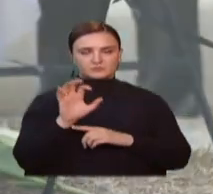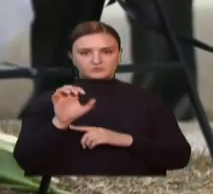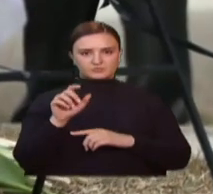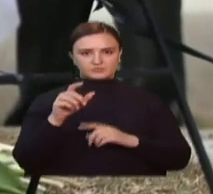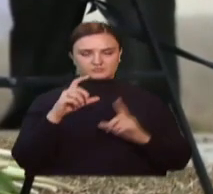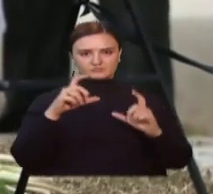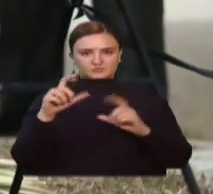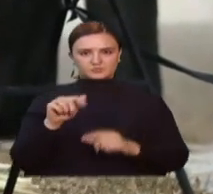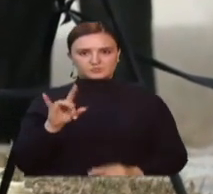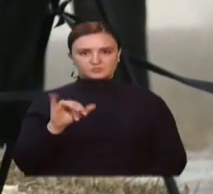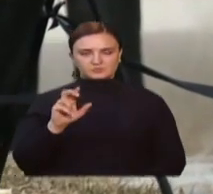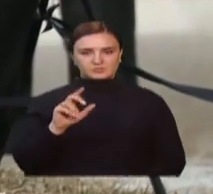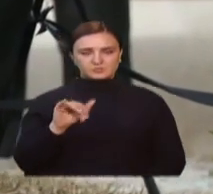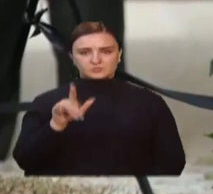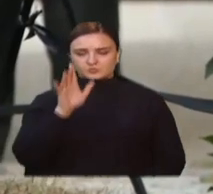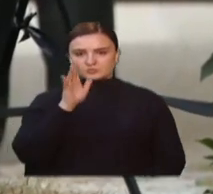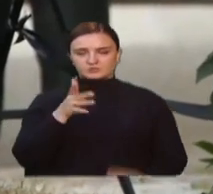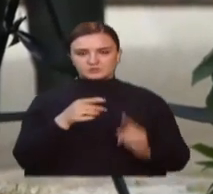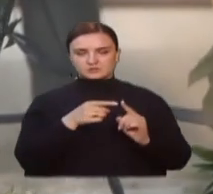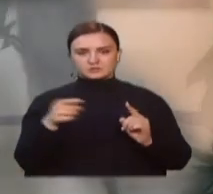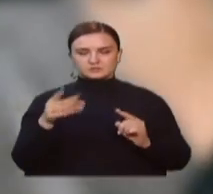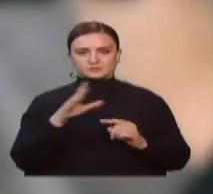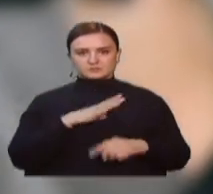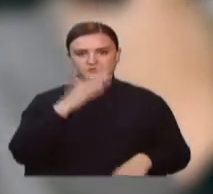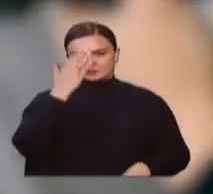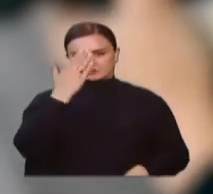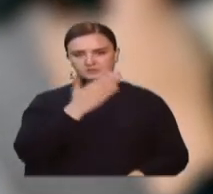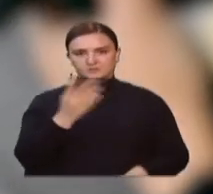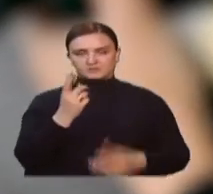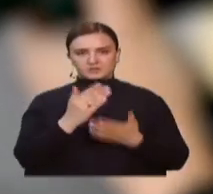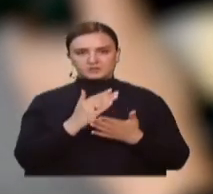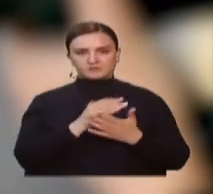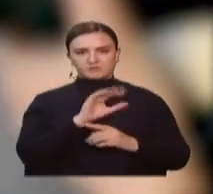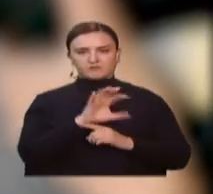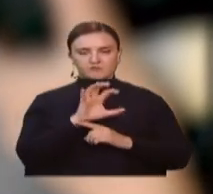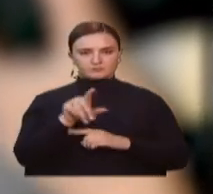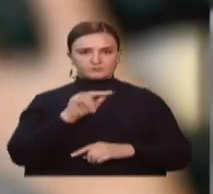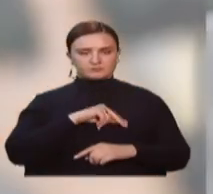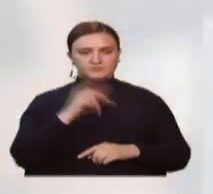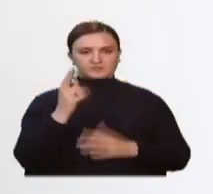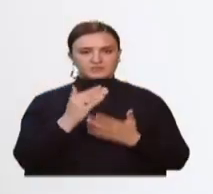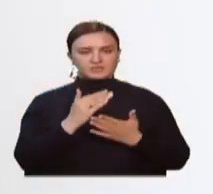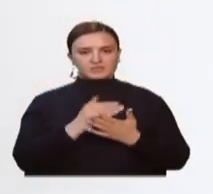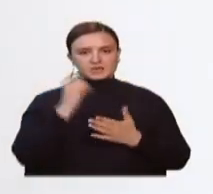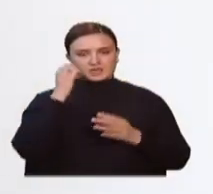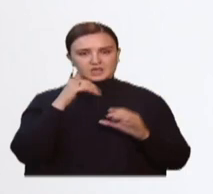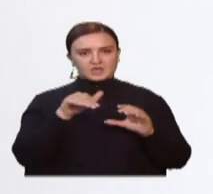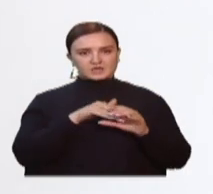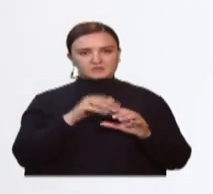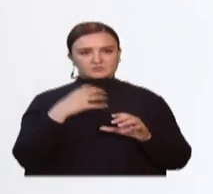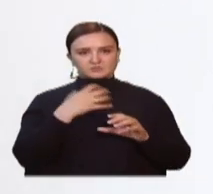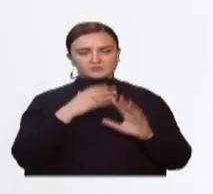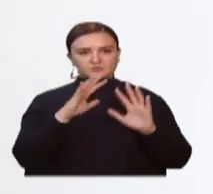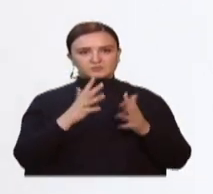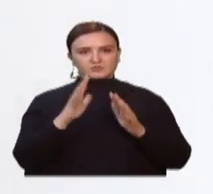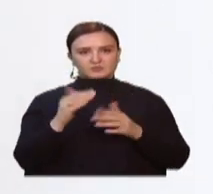ზურაბ ქურციკიძე. ზურაბი ბოლო ხუთი წლის განმავლობაში საზოგადოებრივი მაუწყებლის ფოტორეპორტიორი იყო. პირველი არხის არქივს მნიშვნელოვანი მოვლენების